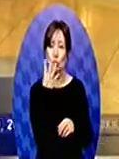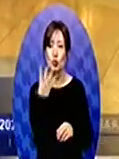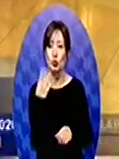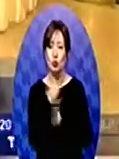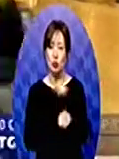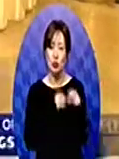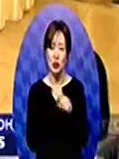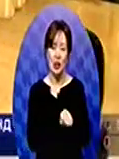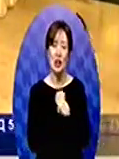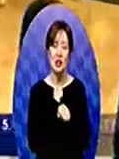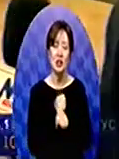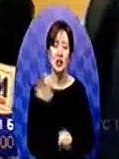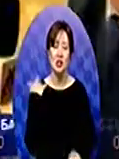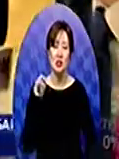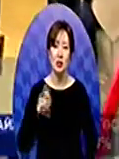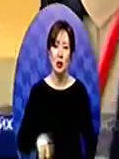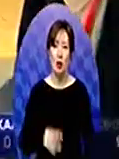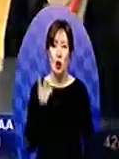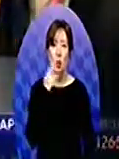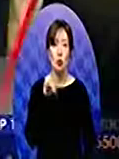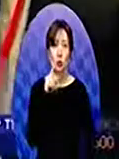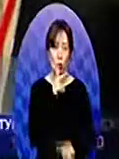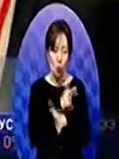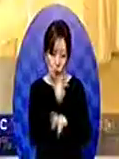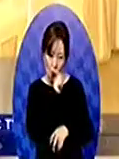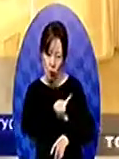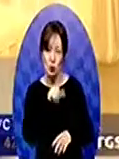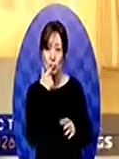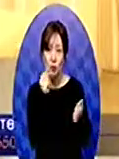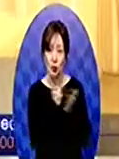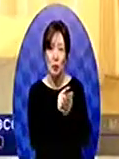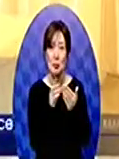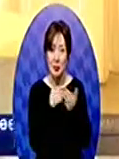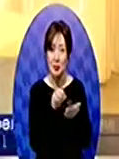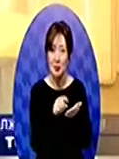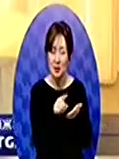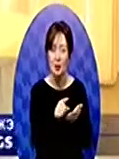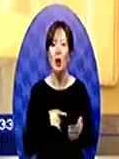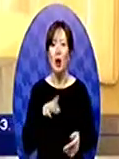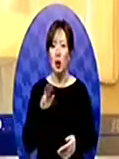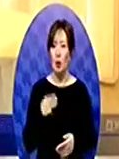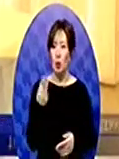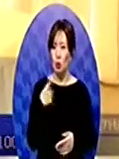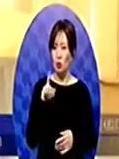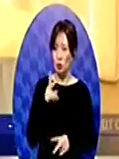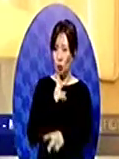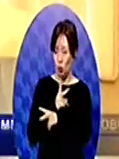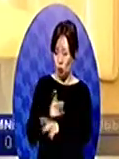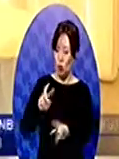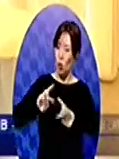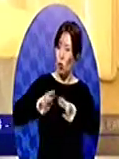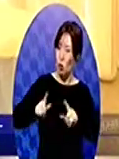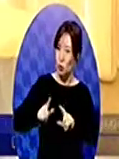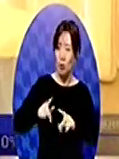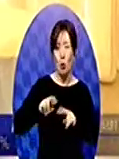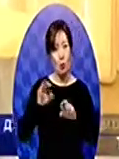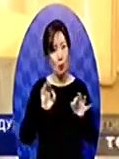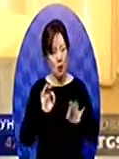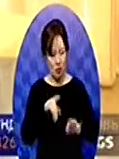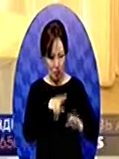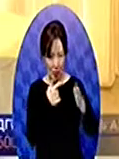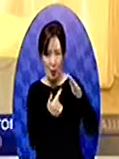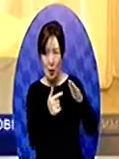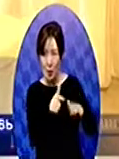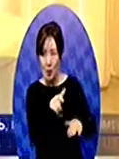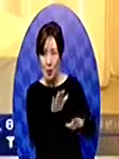ажилласан. Үндсэн хууль гэдэг бол бас үндсэнтэй чухал баримтч юм да. Үндсэн хуулийг одоо ингээд өөрчилж байгаач ер нь байж хад